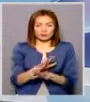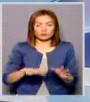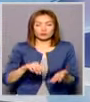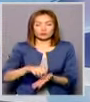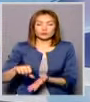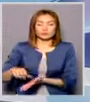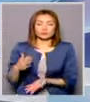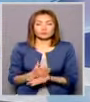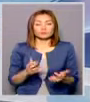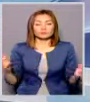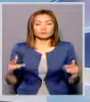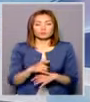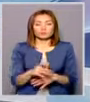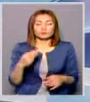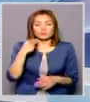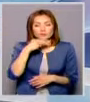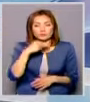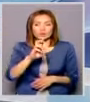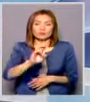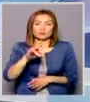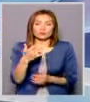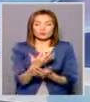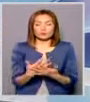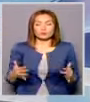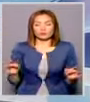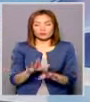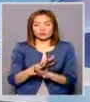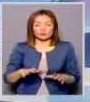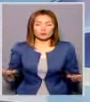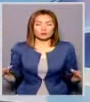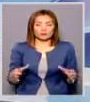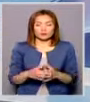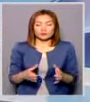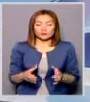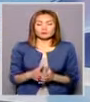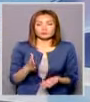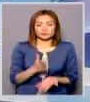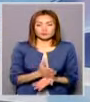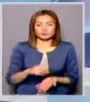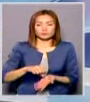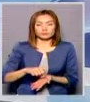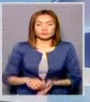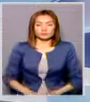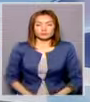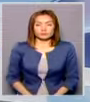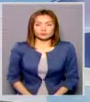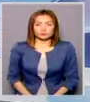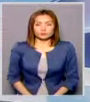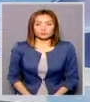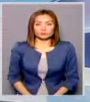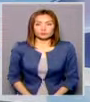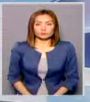өткізді. Жиналған көпшілікке татар башқұрт этно-мәдени бірлестігінен құрылған вокал ансамблі өз өнерлерін көрсетті.